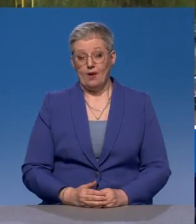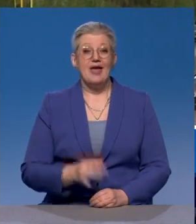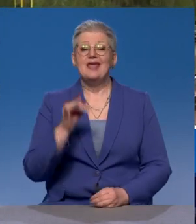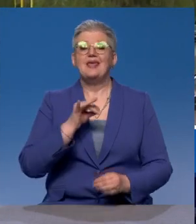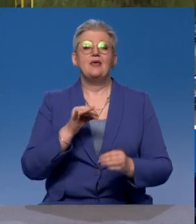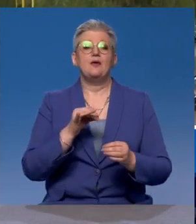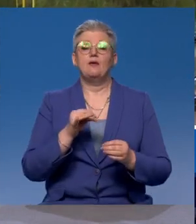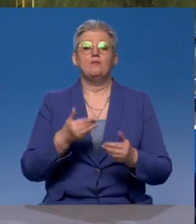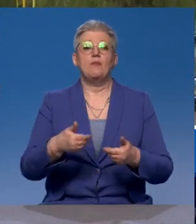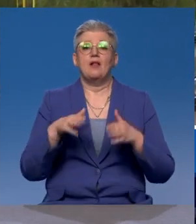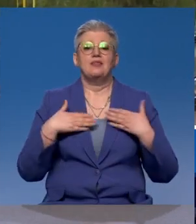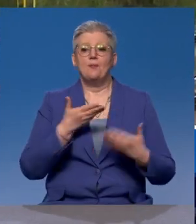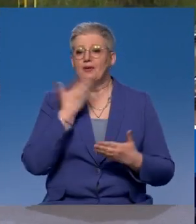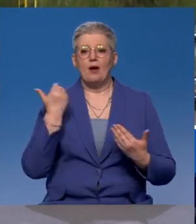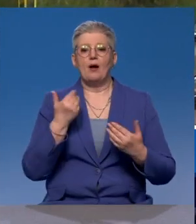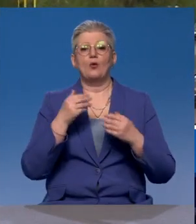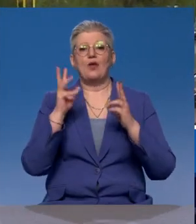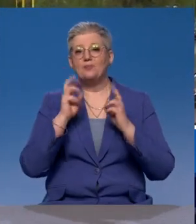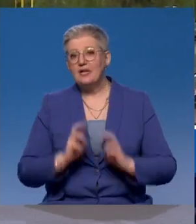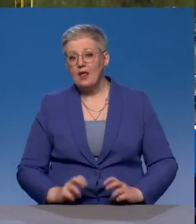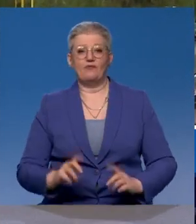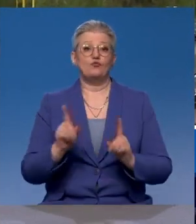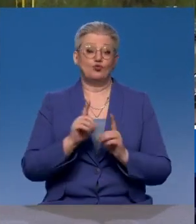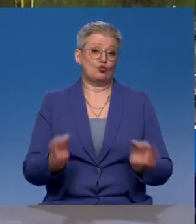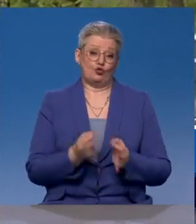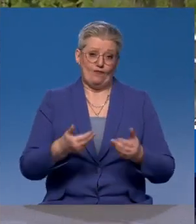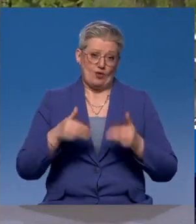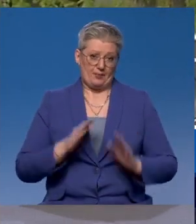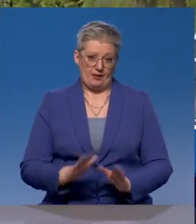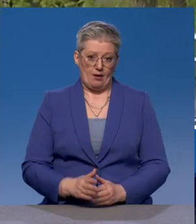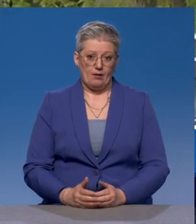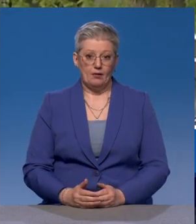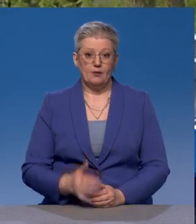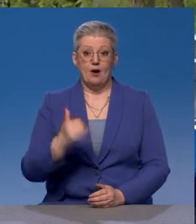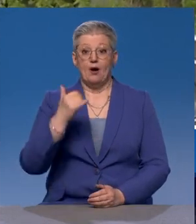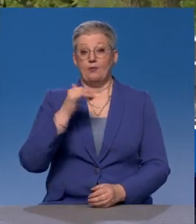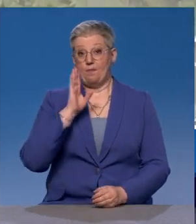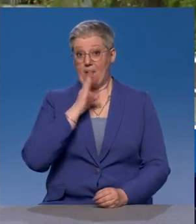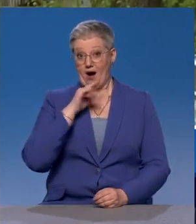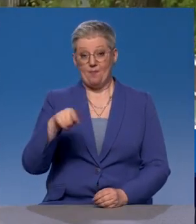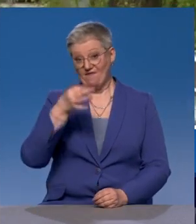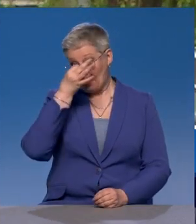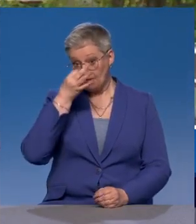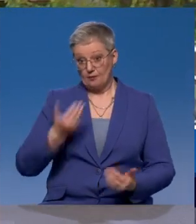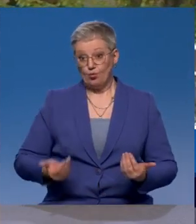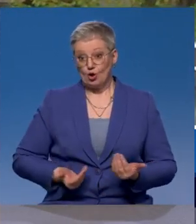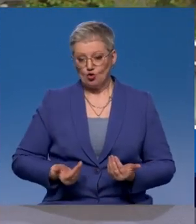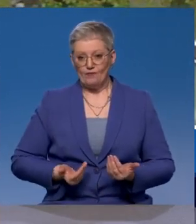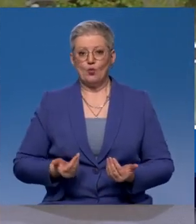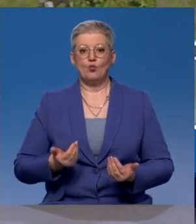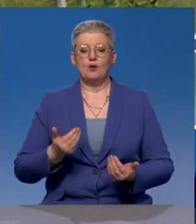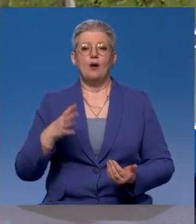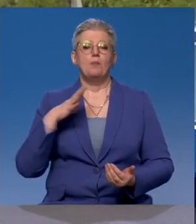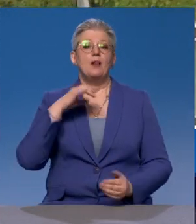ни обследование сделать, ни... ну ничего нет. У меня мама вот здесь, в Екатеринбурге, живет. Это было